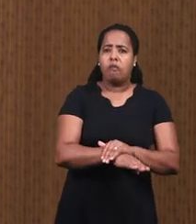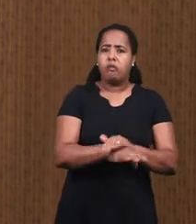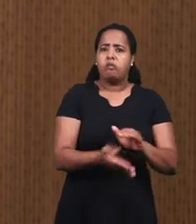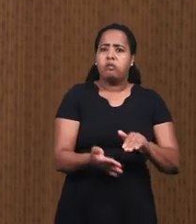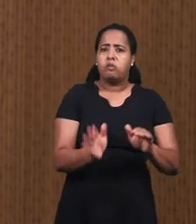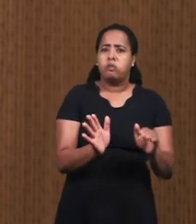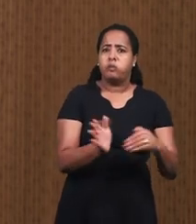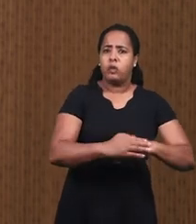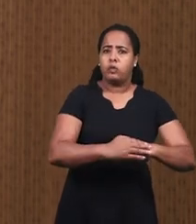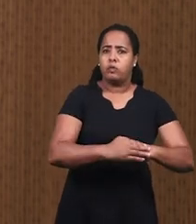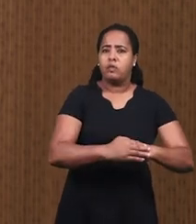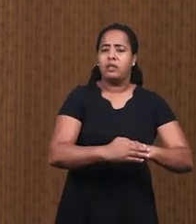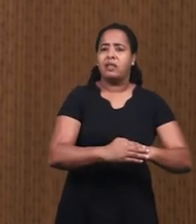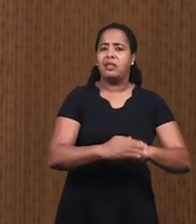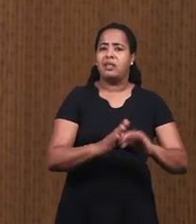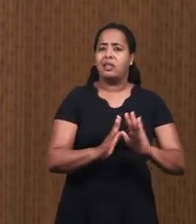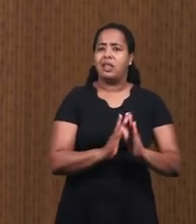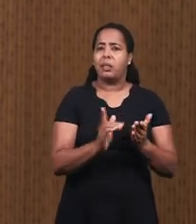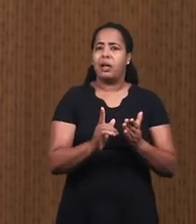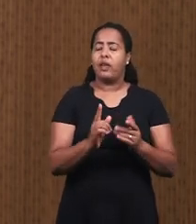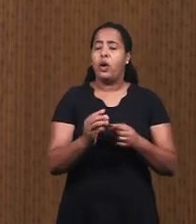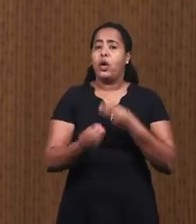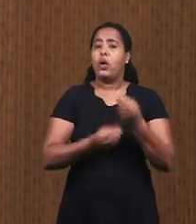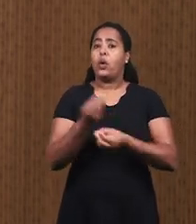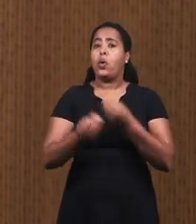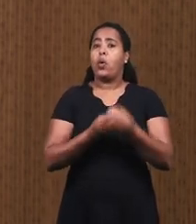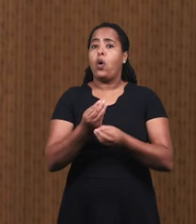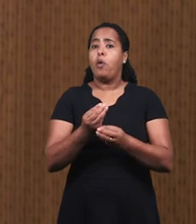sépulté, enseveli la parole. Elle est devenue cachée.